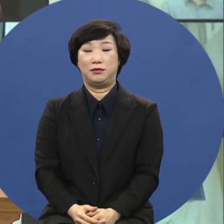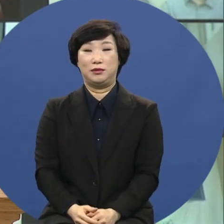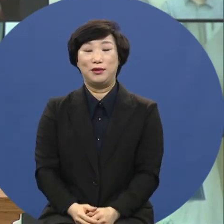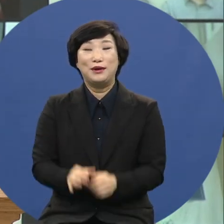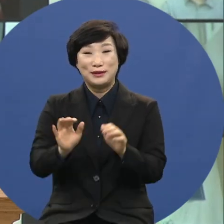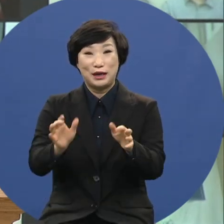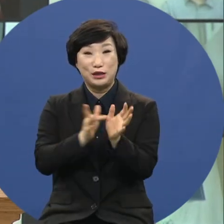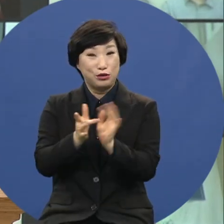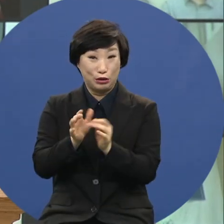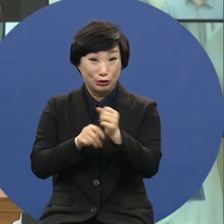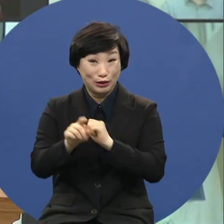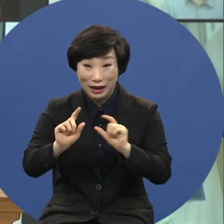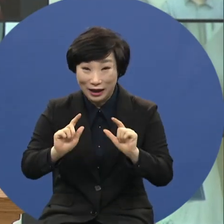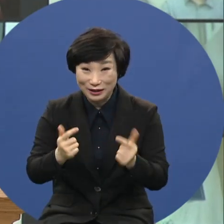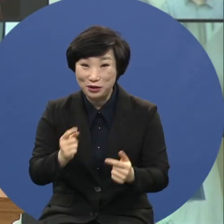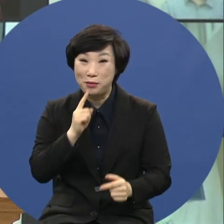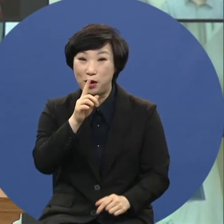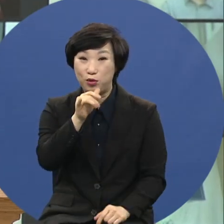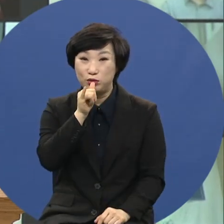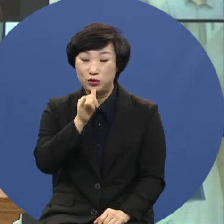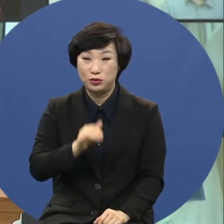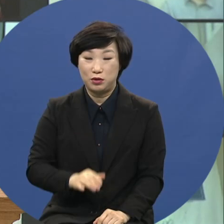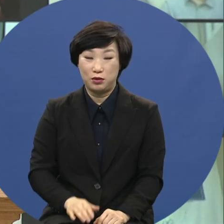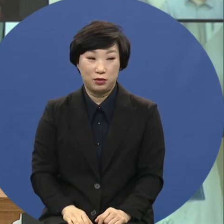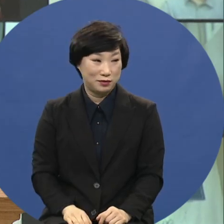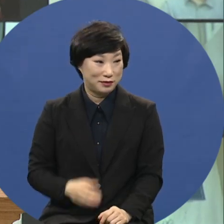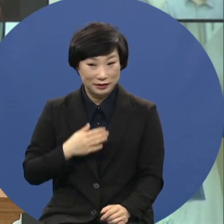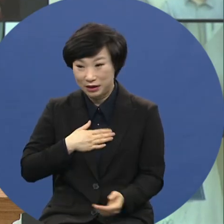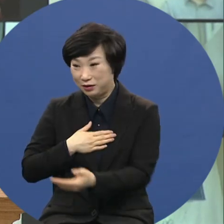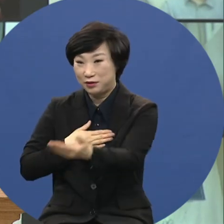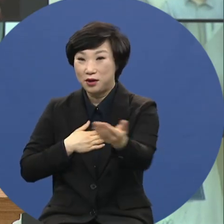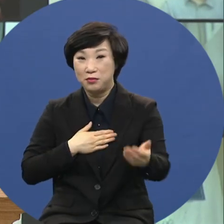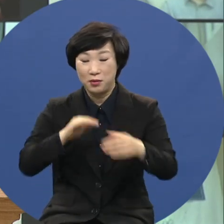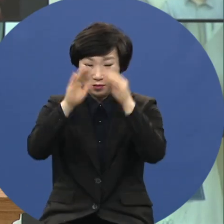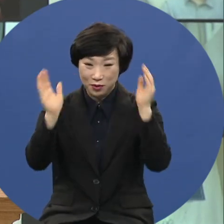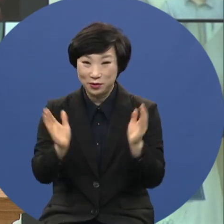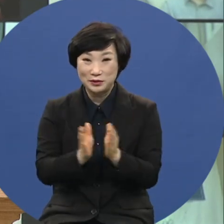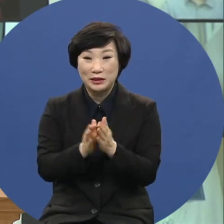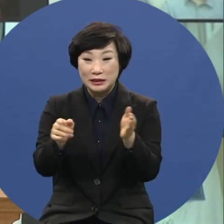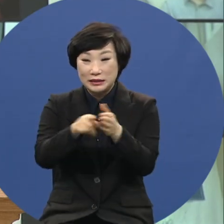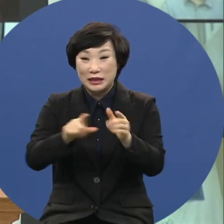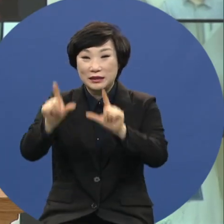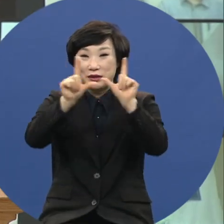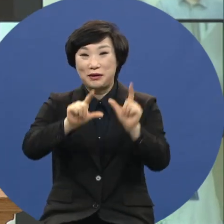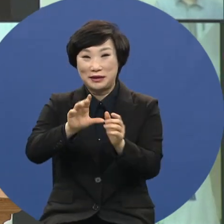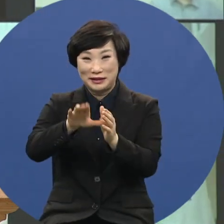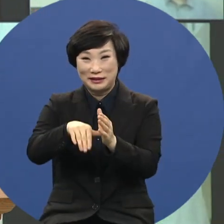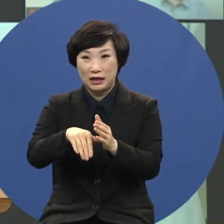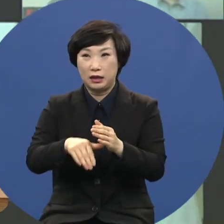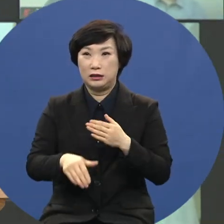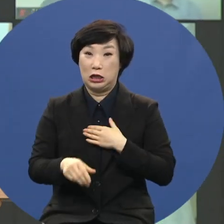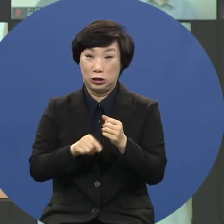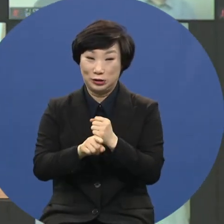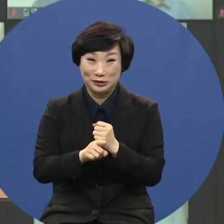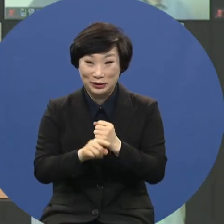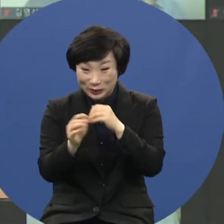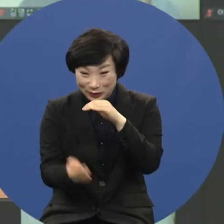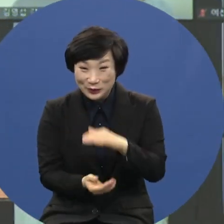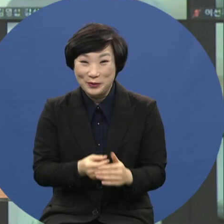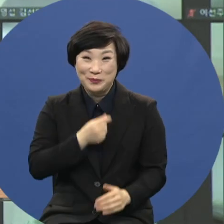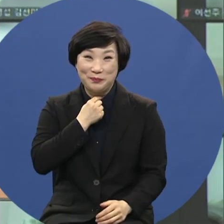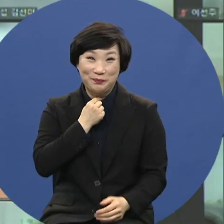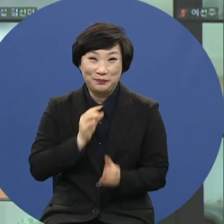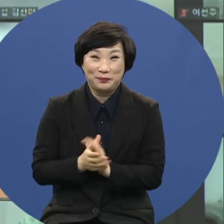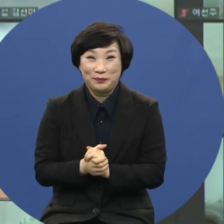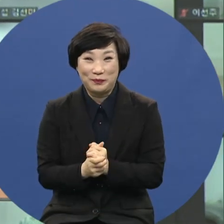자기 뜻이 아니래. 응? 여러분은 전부 다 신앙생활할 때 내 뜻을 이루기를